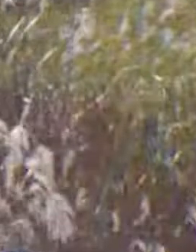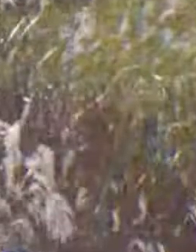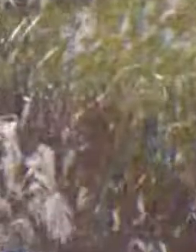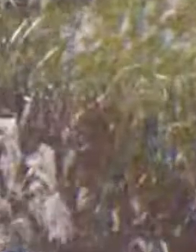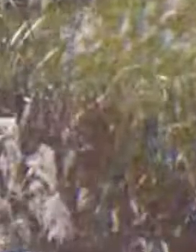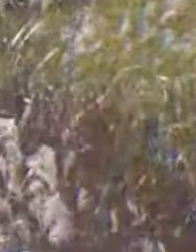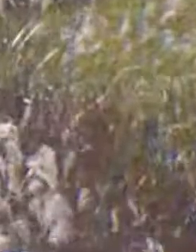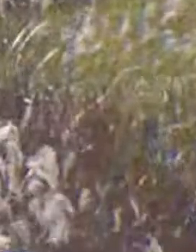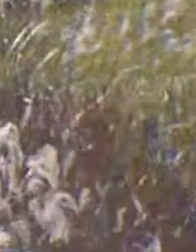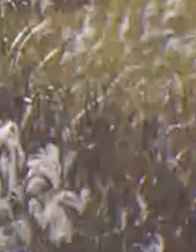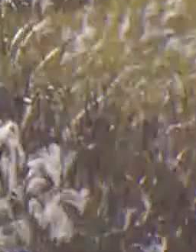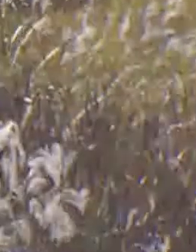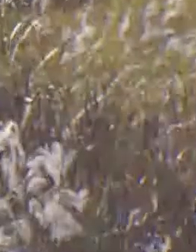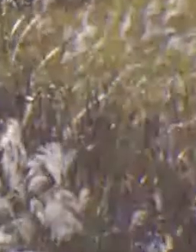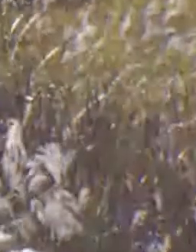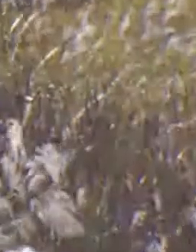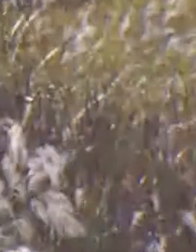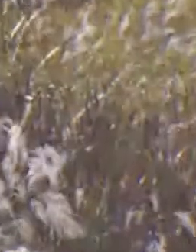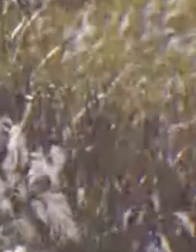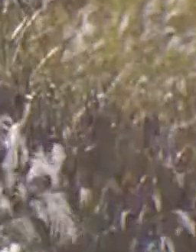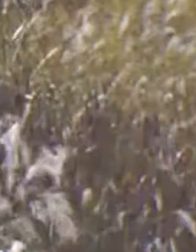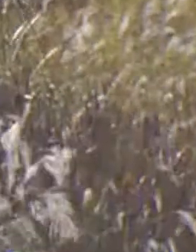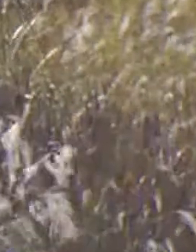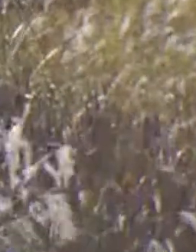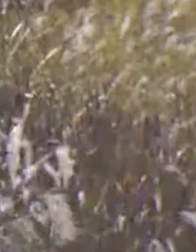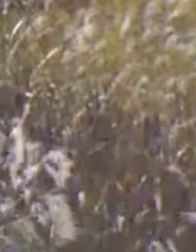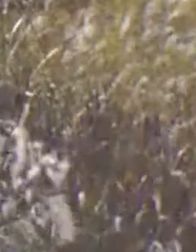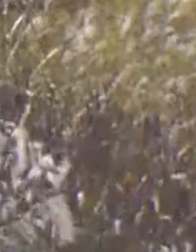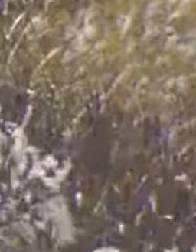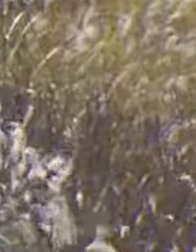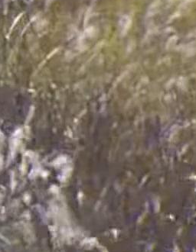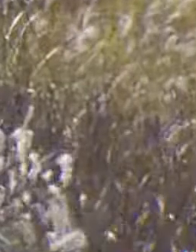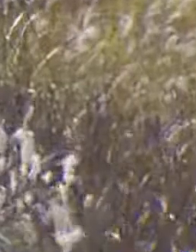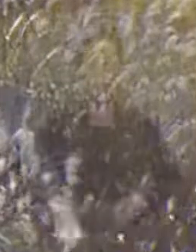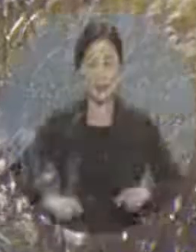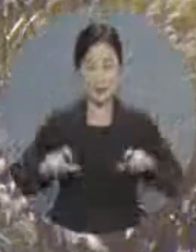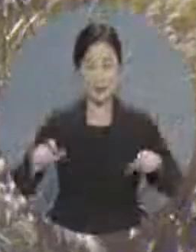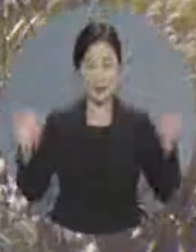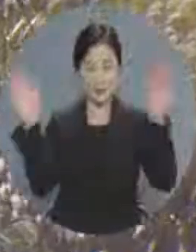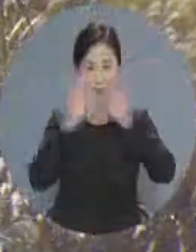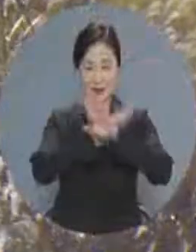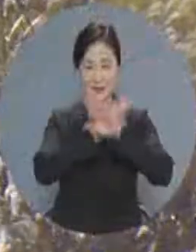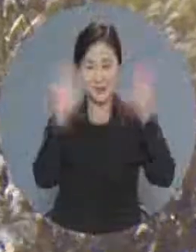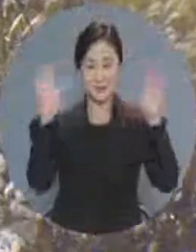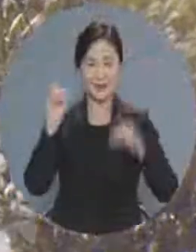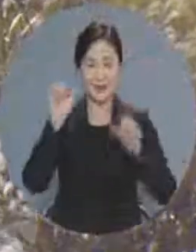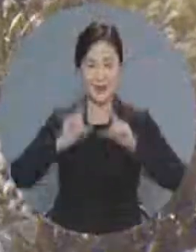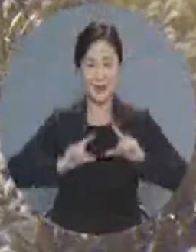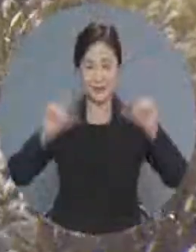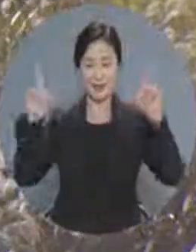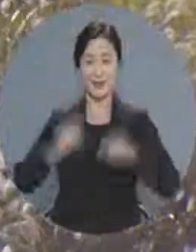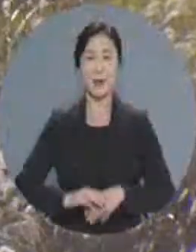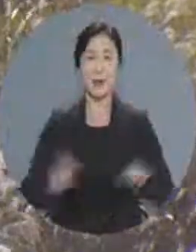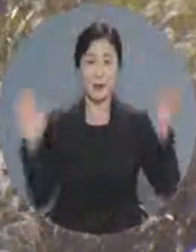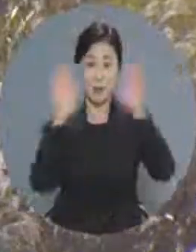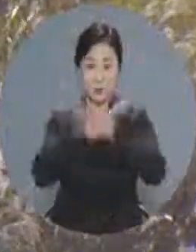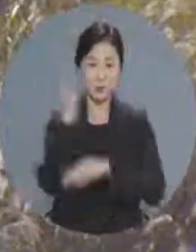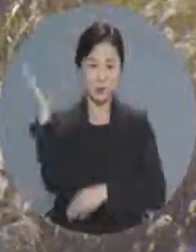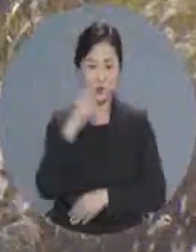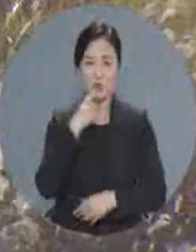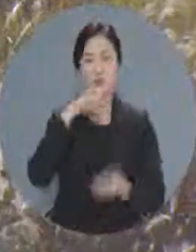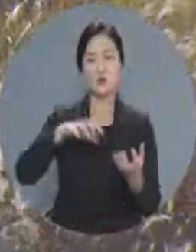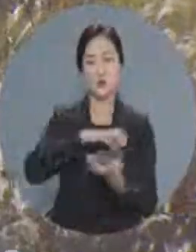여수 mbc ai 내일의 날씨 입니다 내일 광주와 전남 지역은 맑은 날씨가 이어지다가 밤부터 구름이 점차